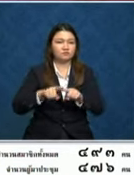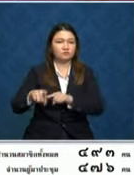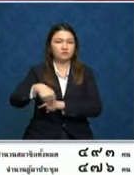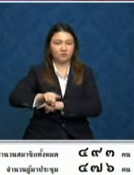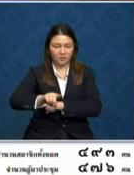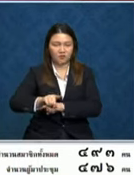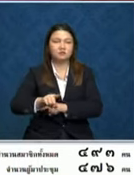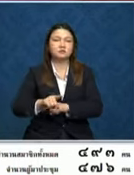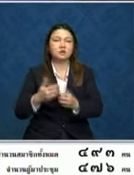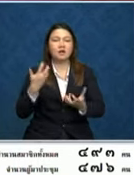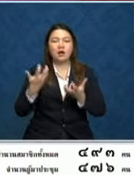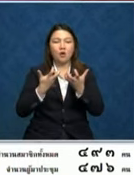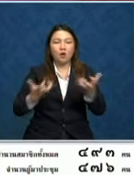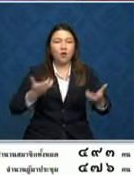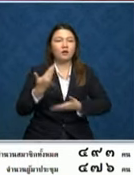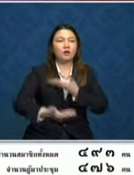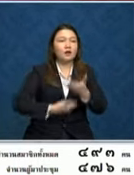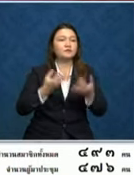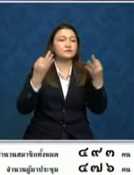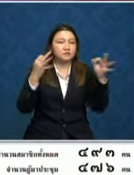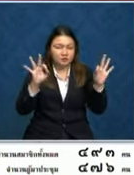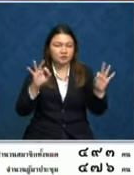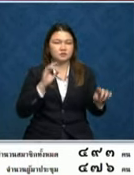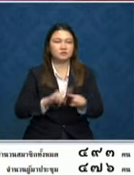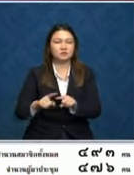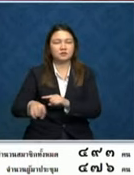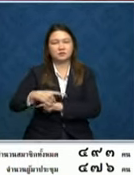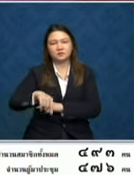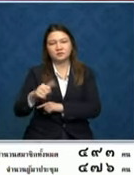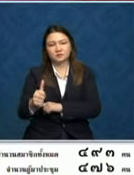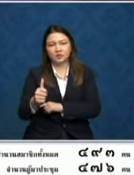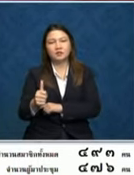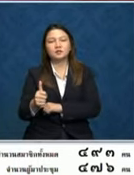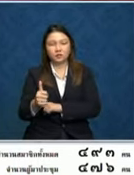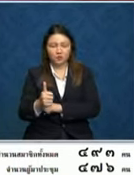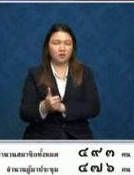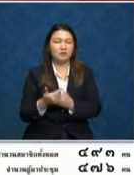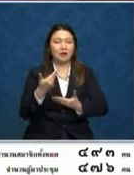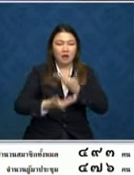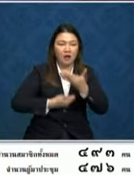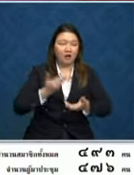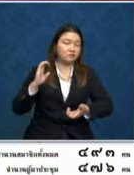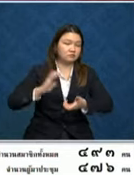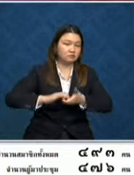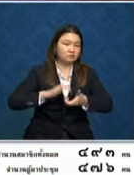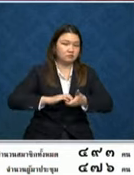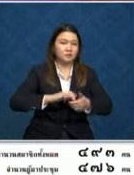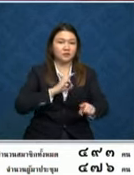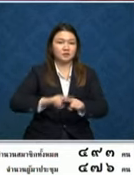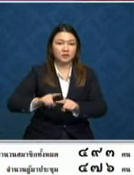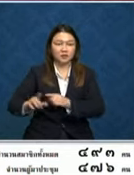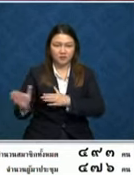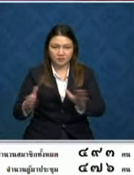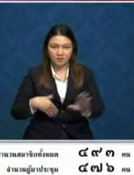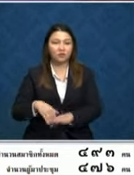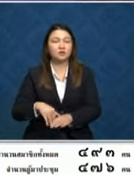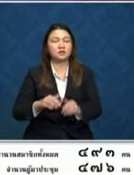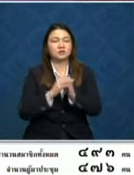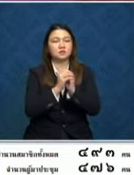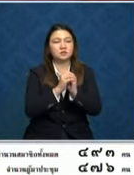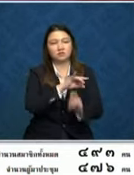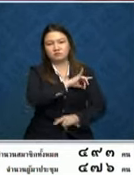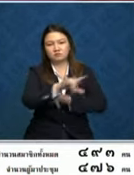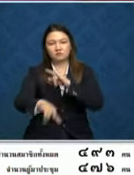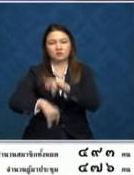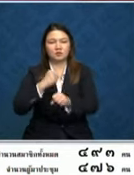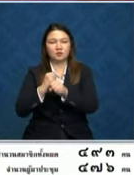าเสรีที่เพิ่มมากขึ้นนะครับหรือว่าการข้อตกลงการค้าหรือว่าปัญหานะครับจากทุนจีนนะครับหรือว่าทุนต่างช